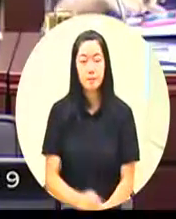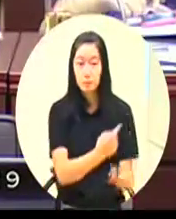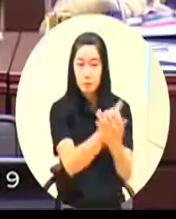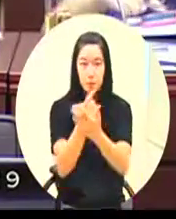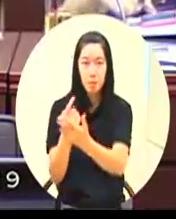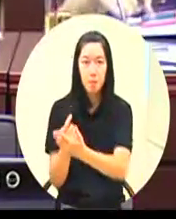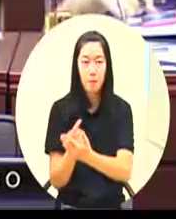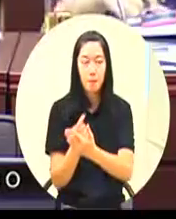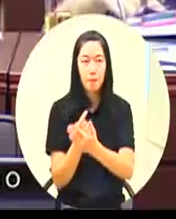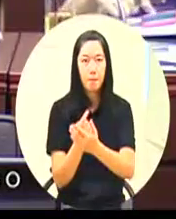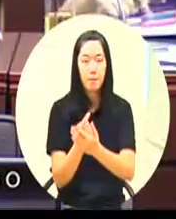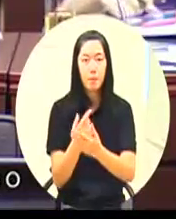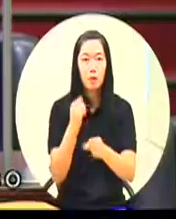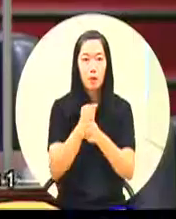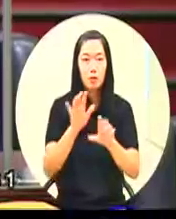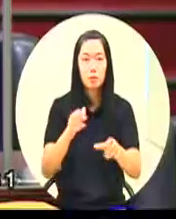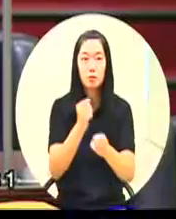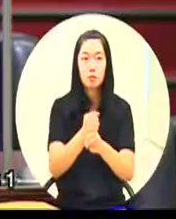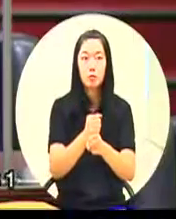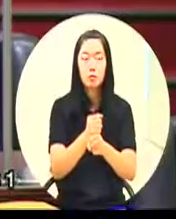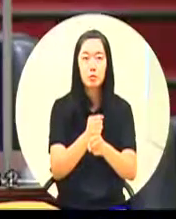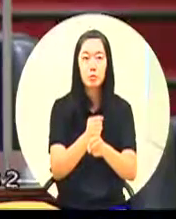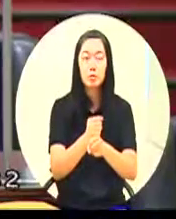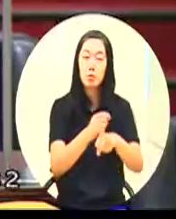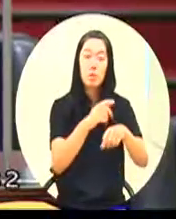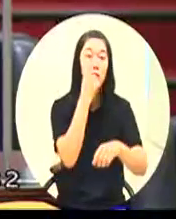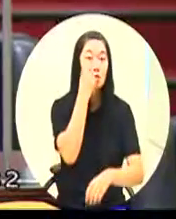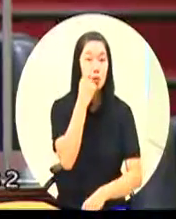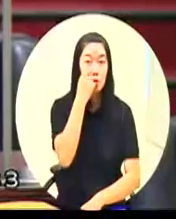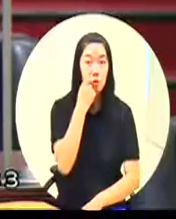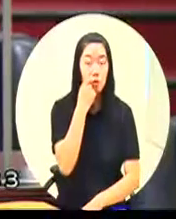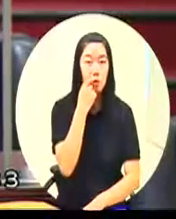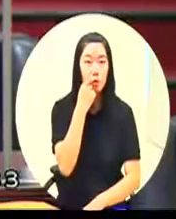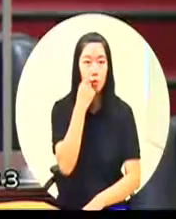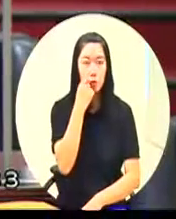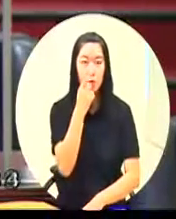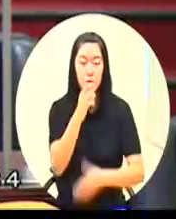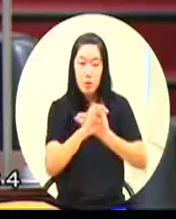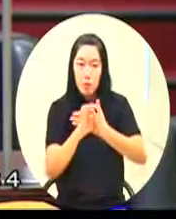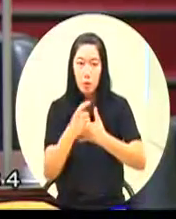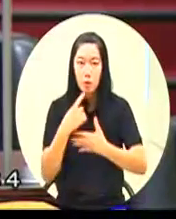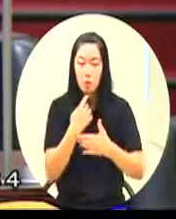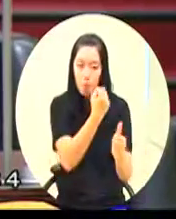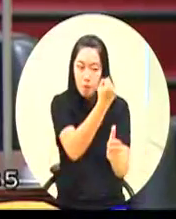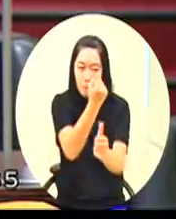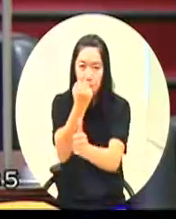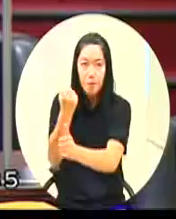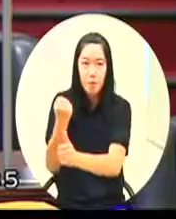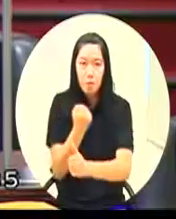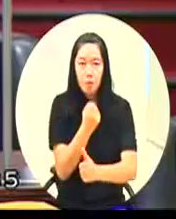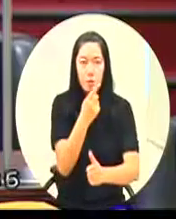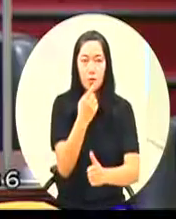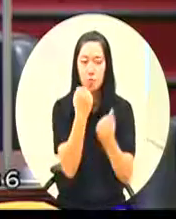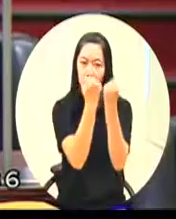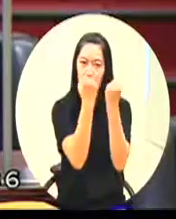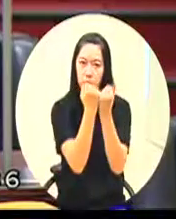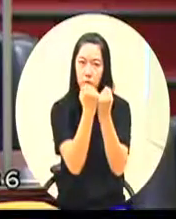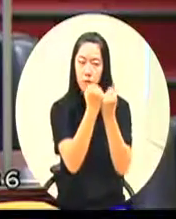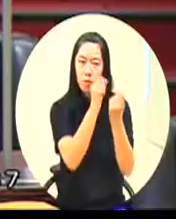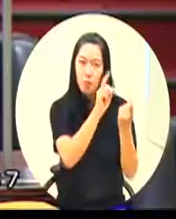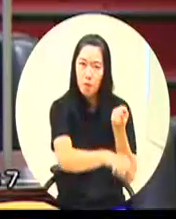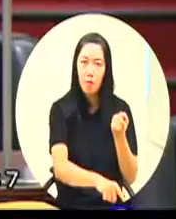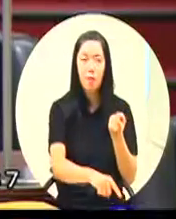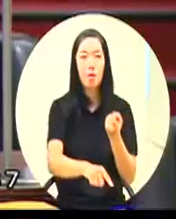如果说我们有做性向测验，我们就可以掌握住这个学生可能行为的偏差，他的个性是什